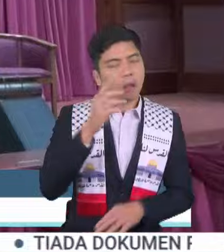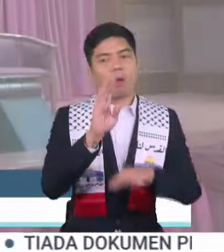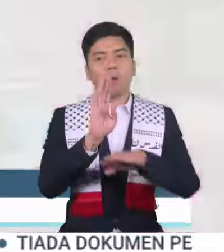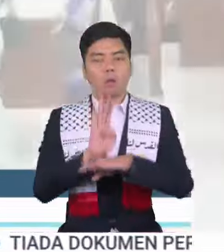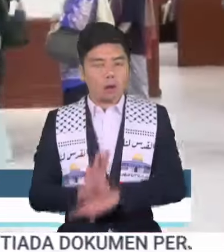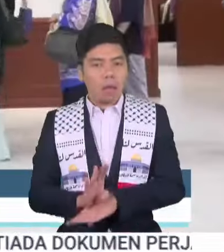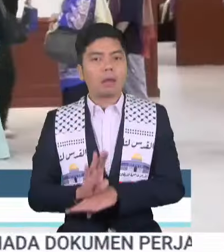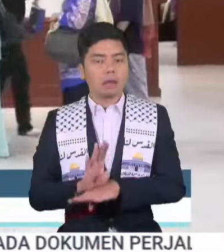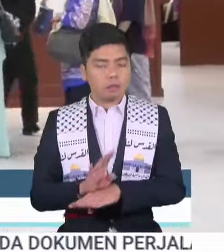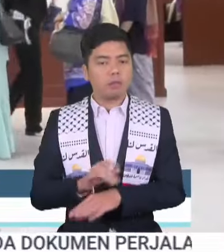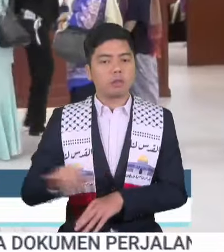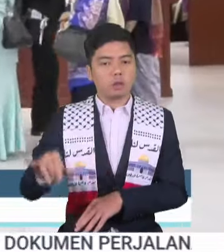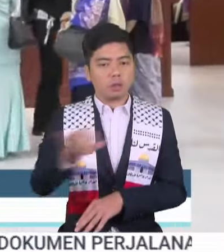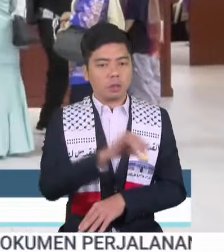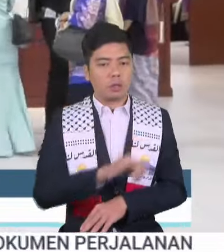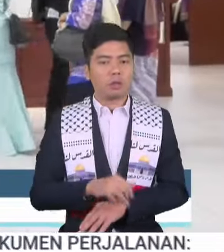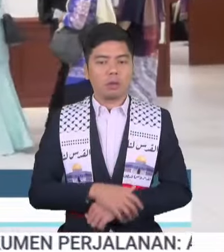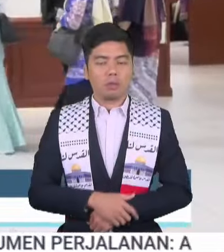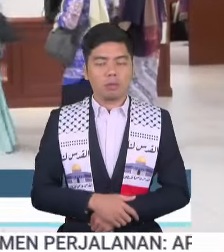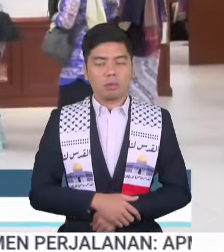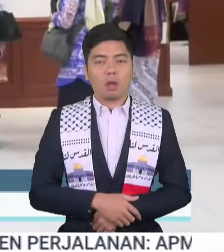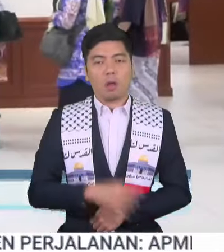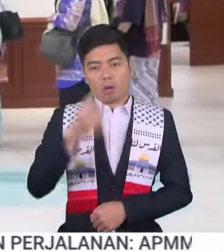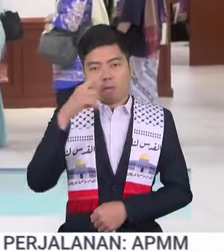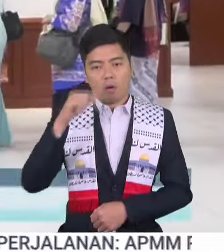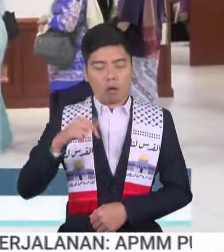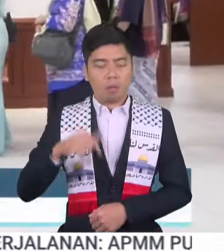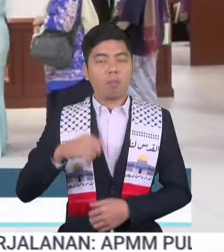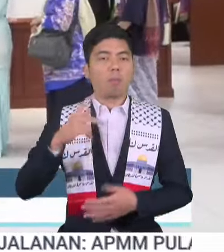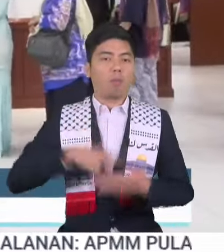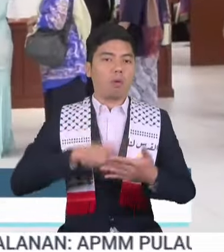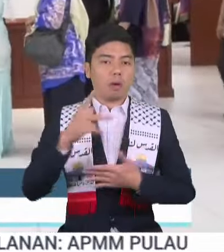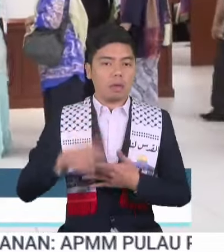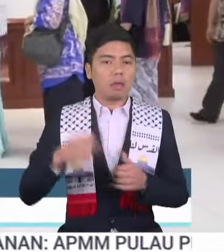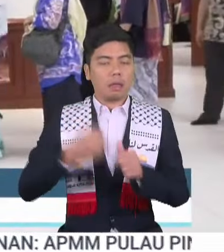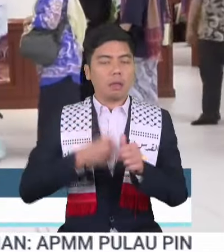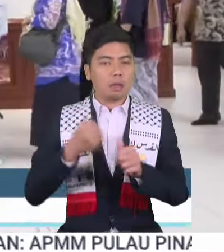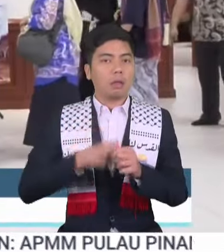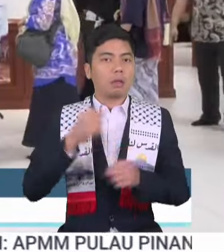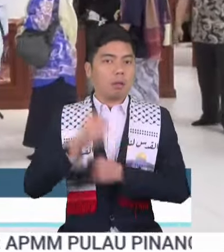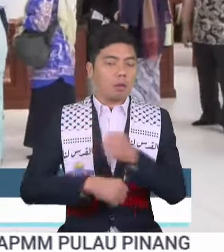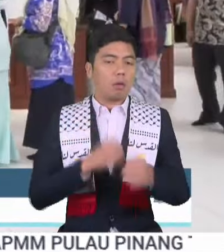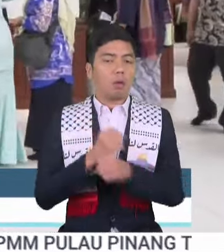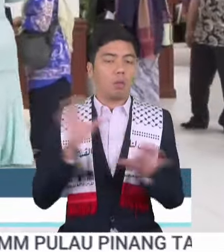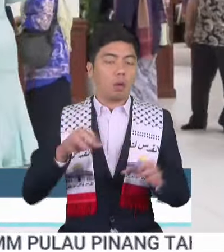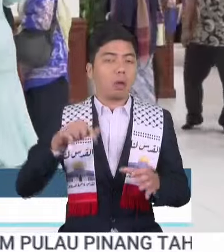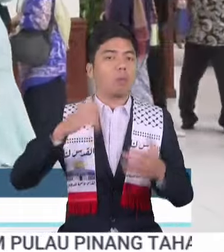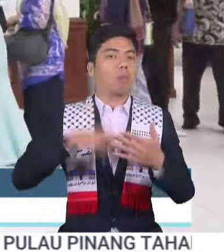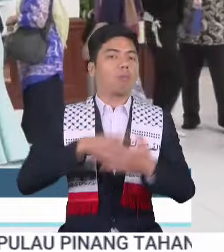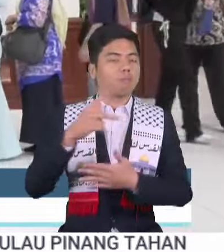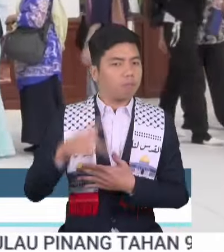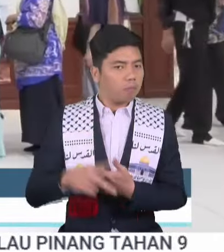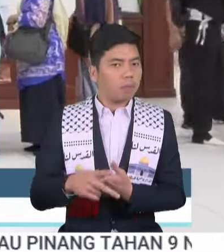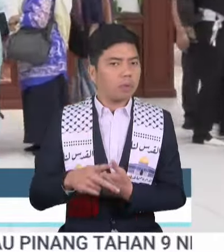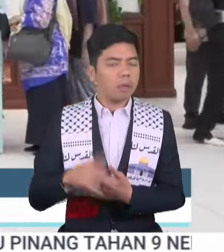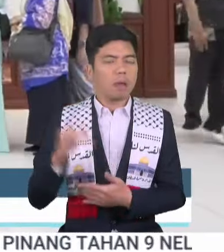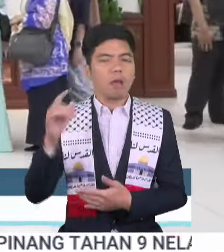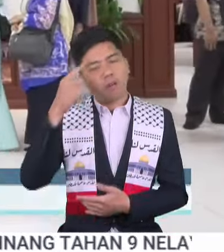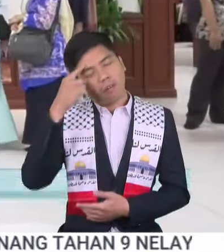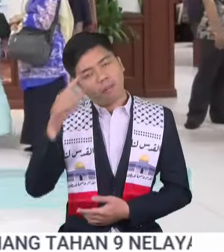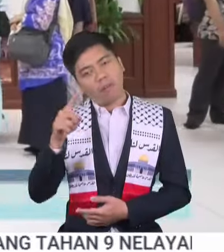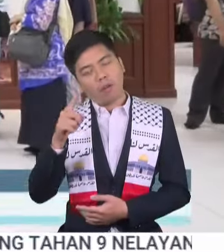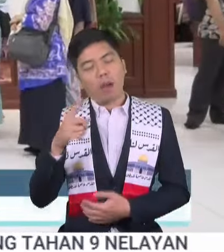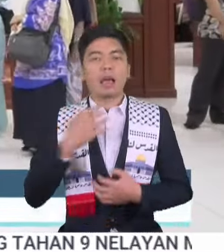antara kaum. So program tahunan ni tiap-tiap tahun kita adakan sebagai satu program untuk